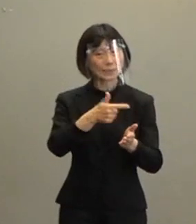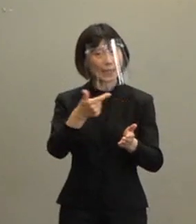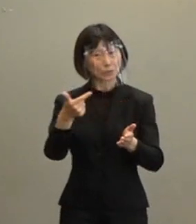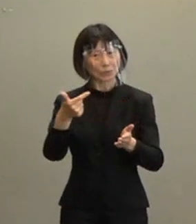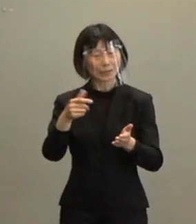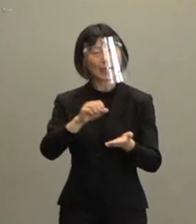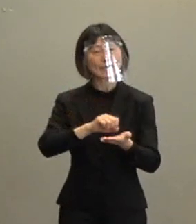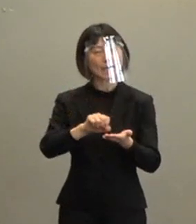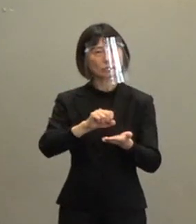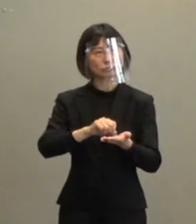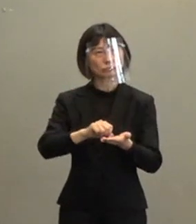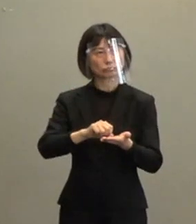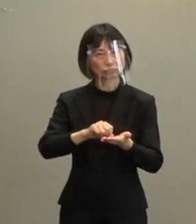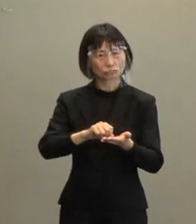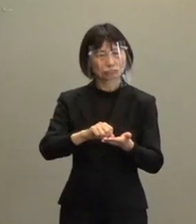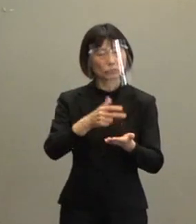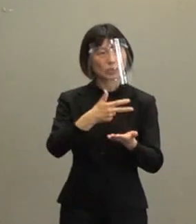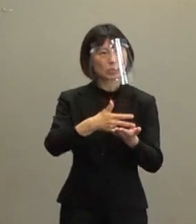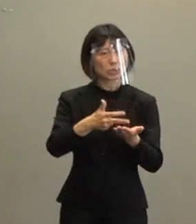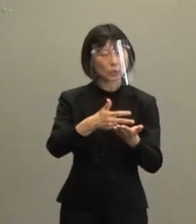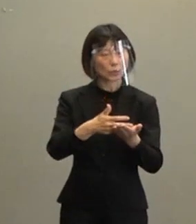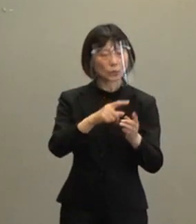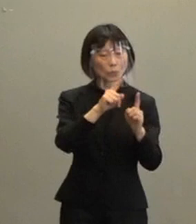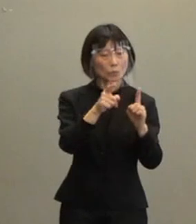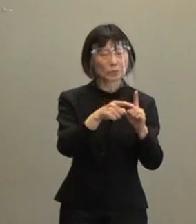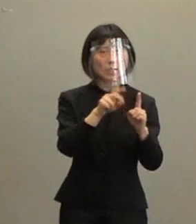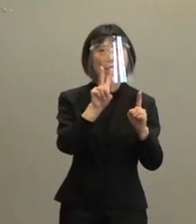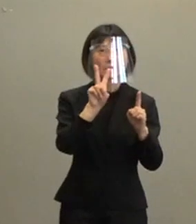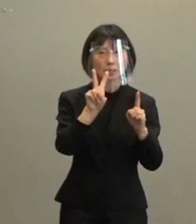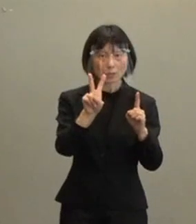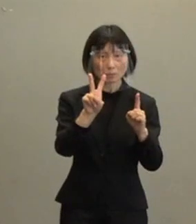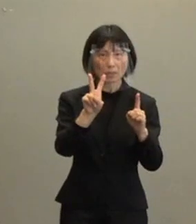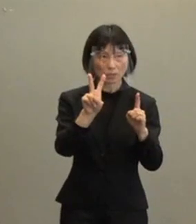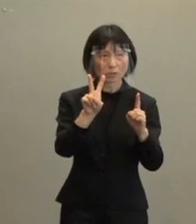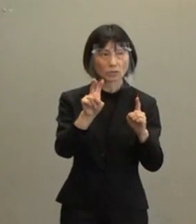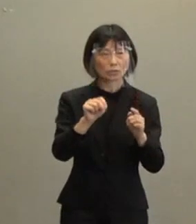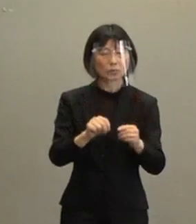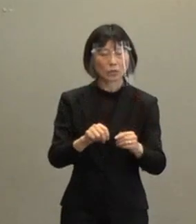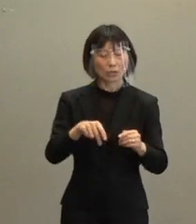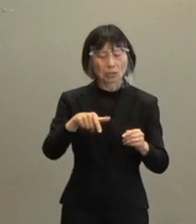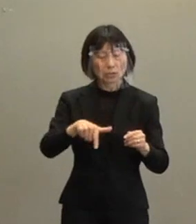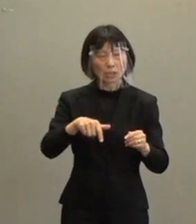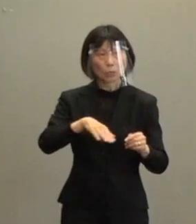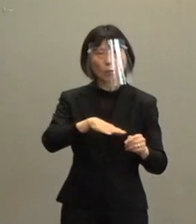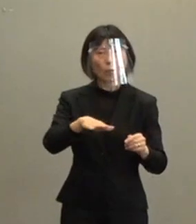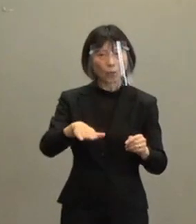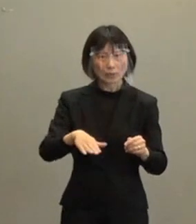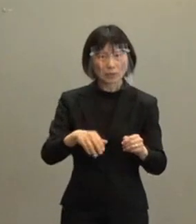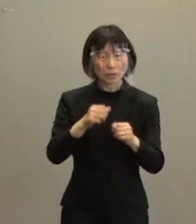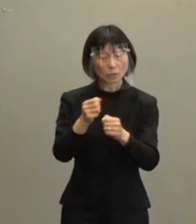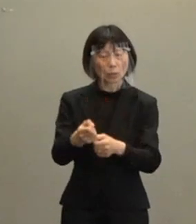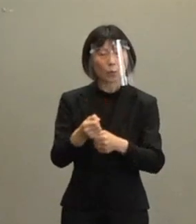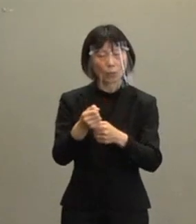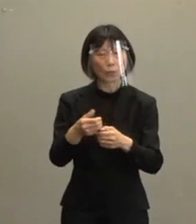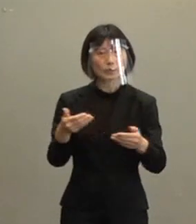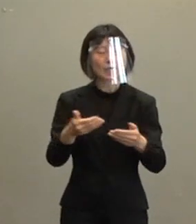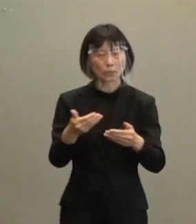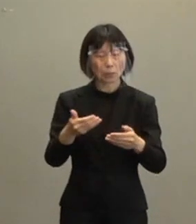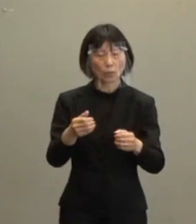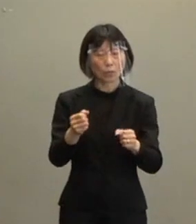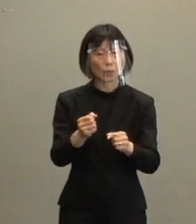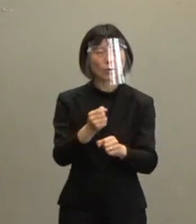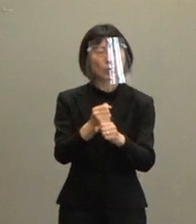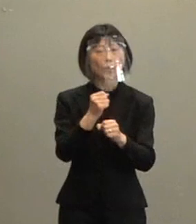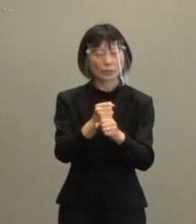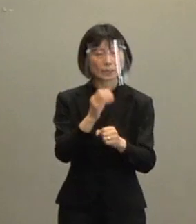んですけれども、資料の2ページ目の方の実践例を見ると、その下の方に農作業とか工事現場での